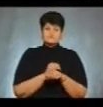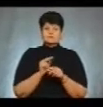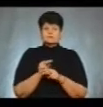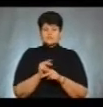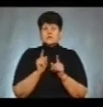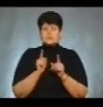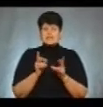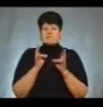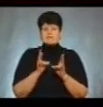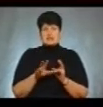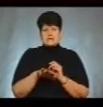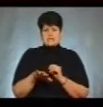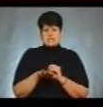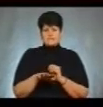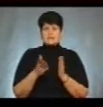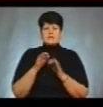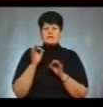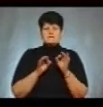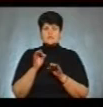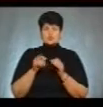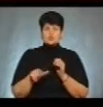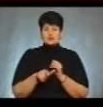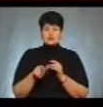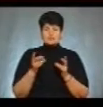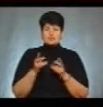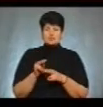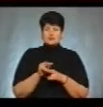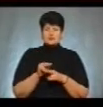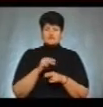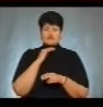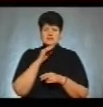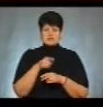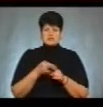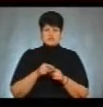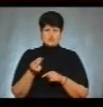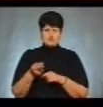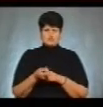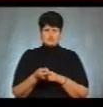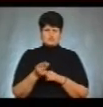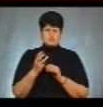ремонтуємо тільки аварійні ділянки. А на який відсоток доріг, які потребують ремонту, вистачить цих коштів в цьому році, цих